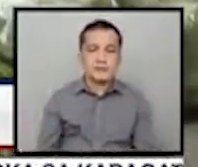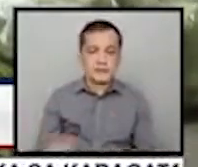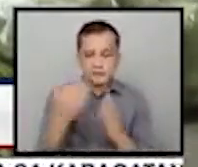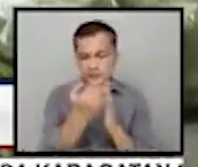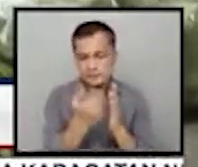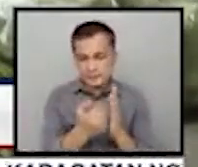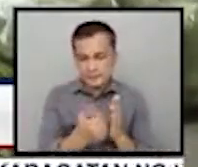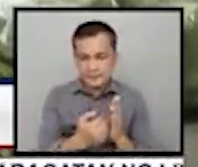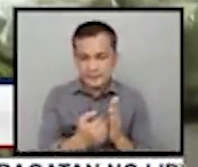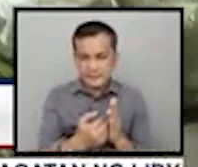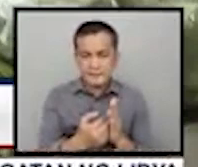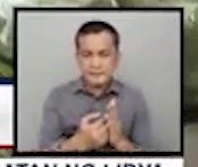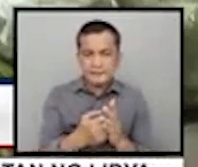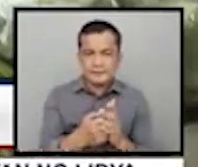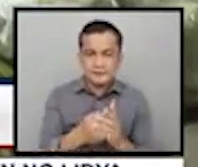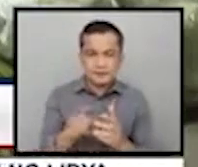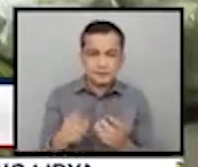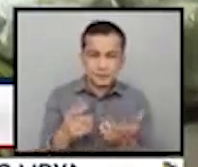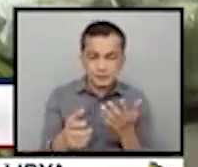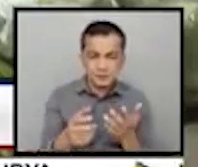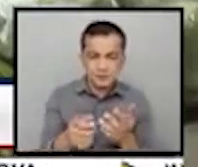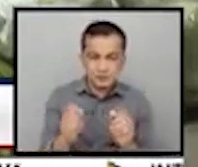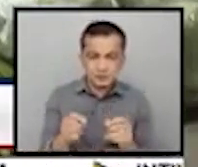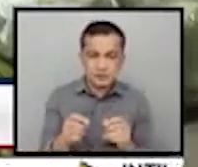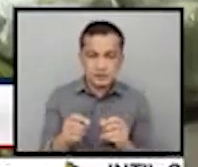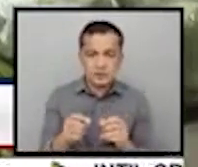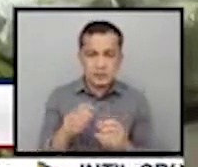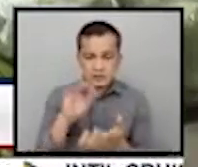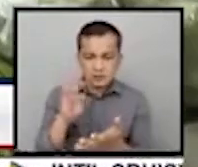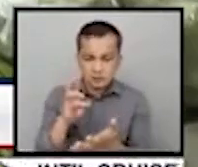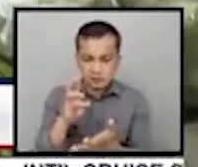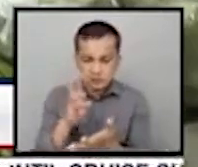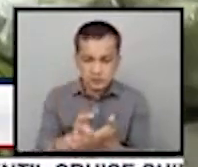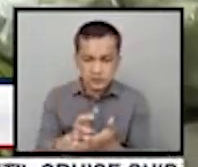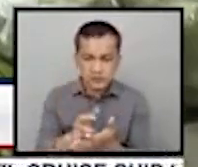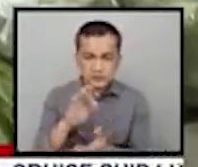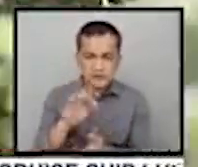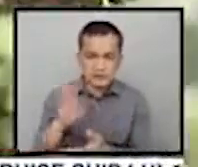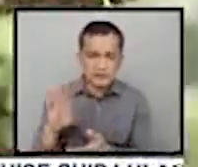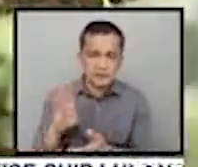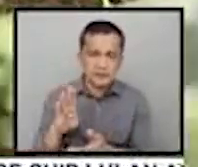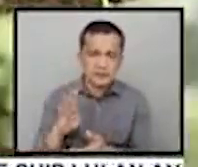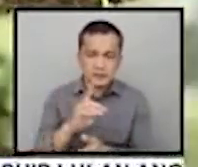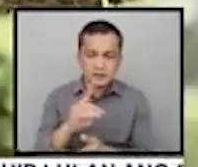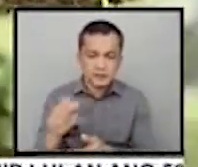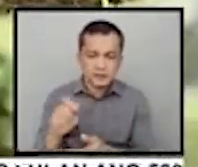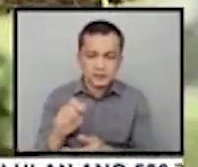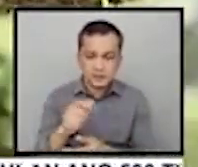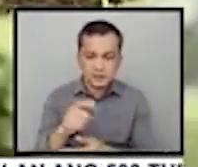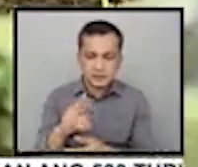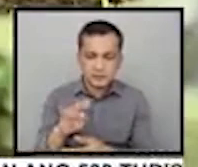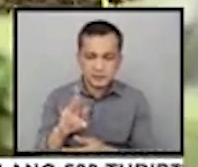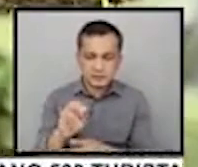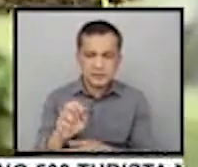ating mga ka-RSP ang schedule at lokasyon sa official Facebook page na DA